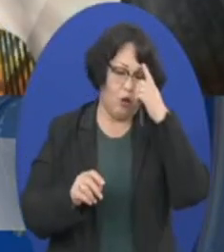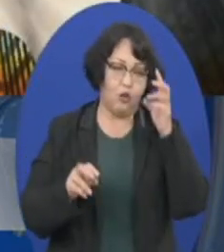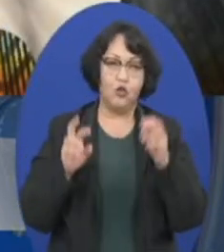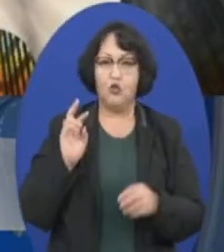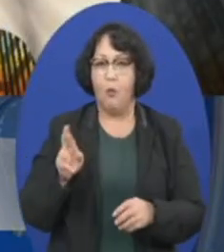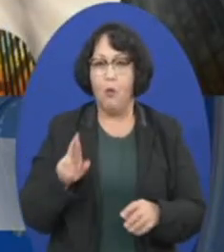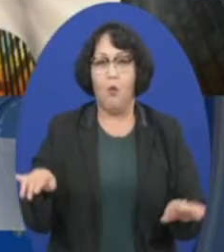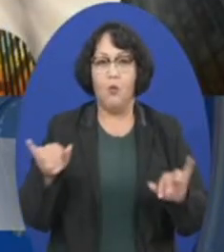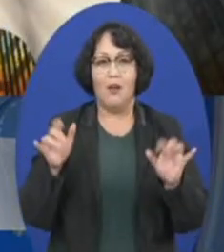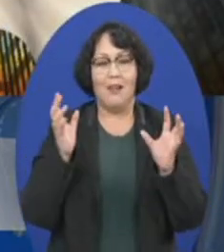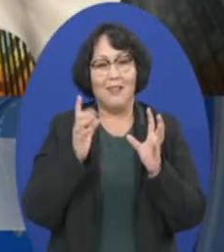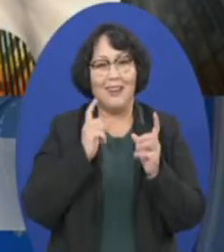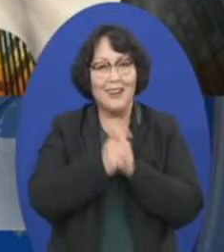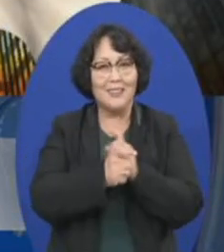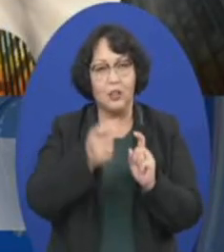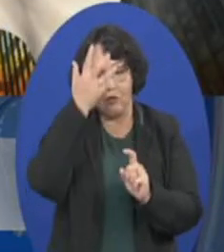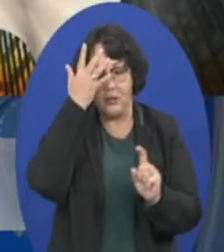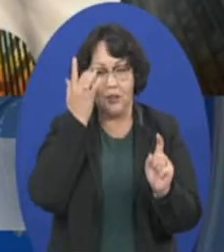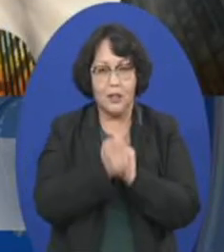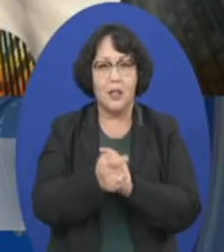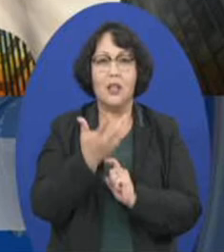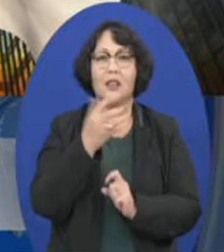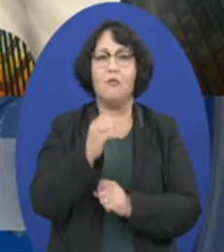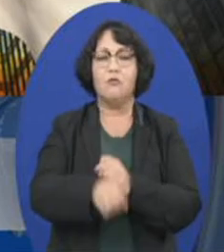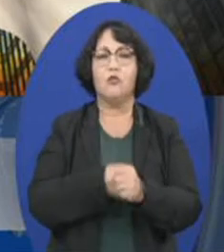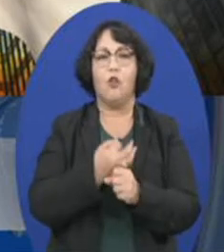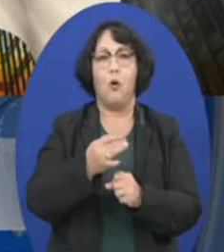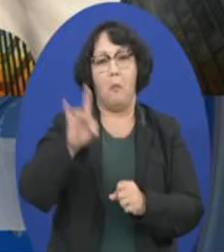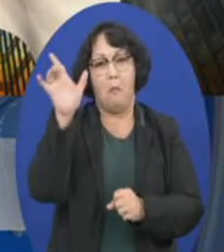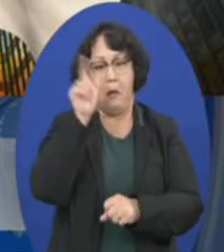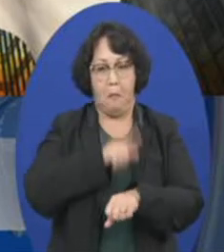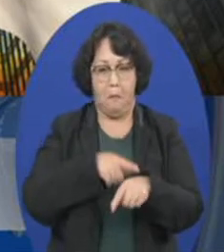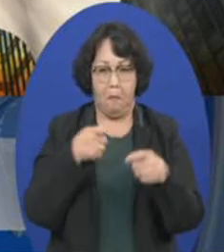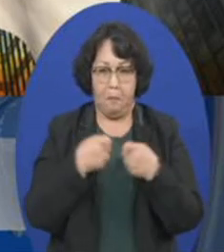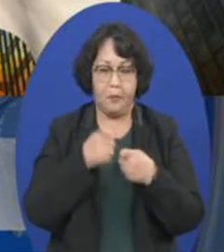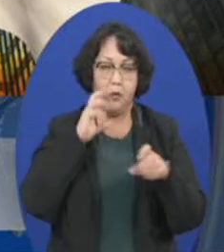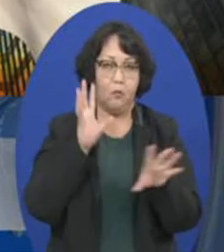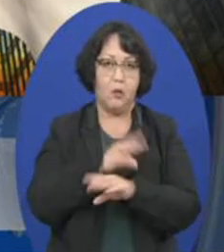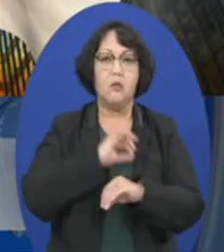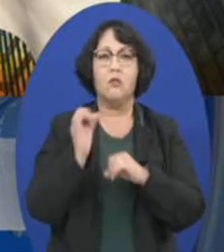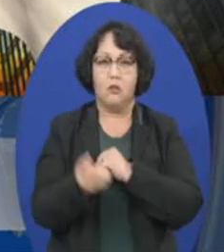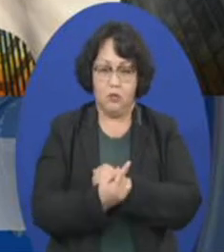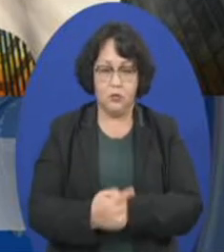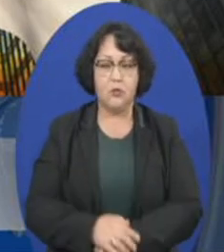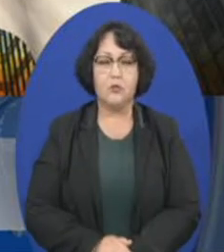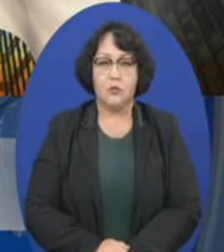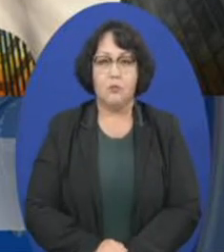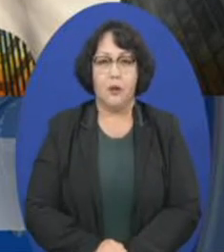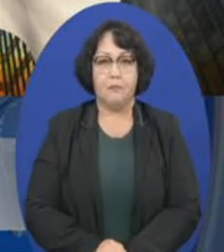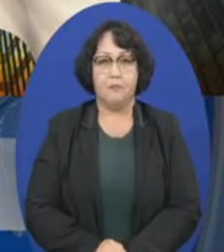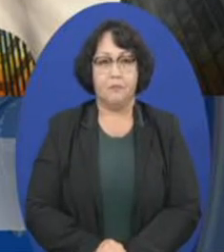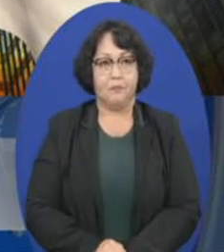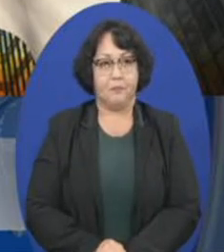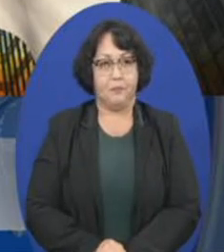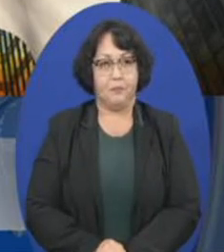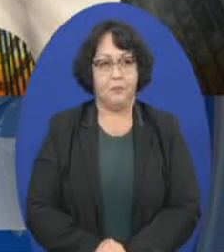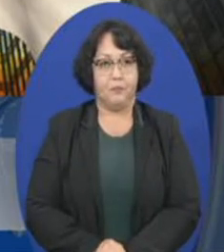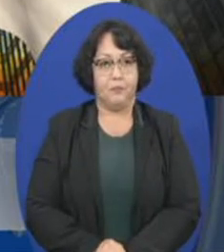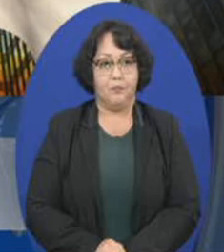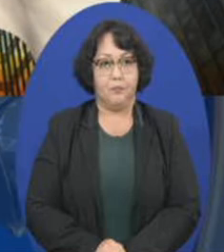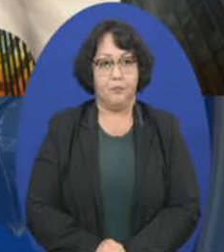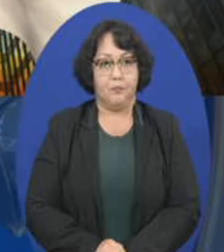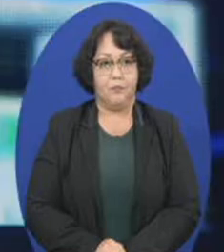Японы хооронд дипломат харилцаа тогтоосон 50 жилийн ойн босгондор болж байгаагаар онцлогтой гэж засгийн газрын хэвлэл мэдээлэлтэй харилцах газраас мэдээллээ.